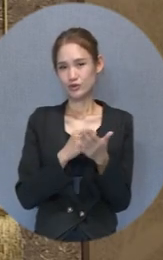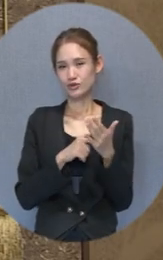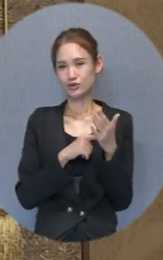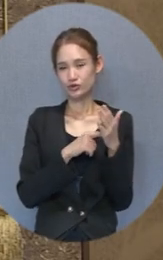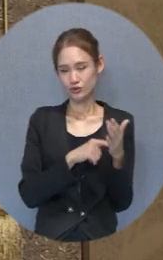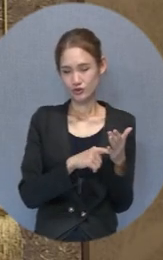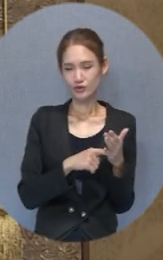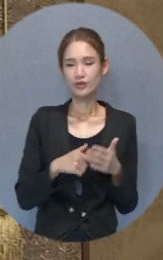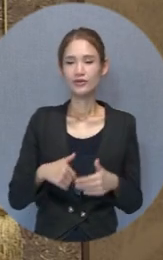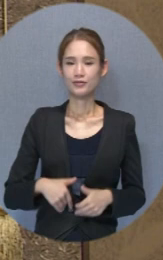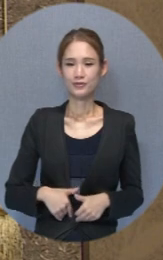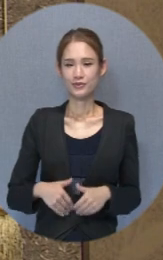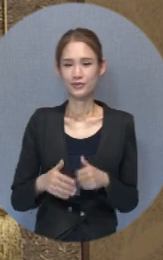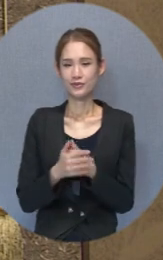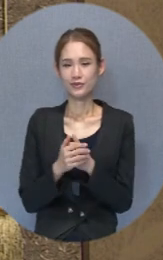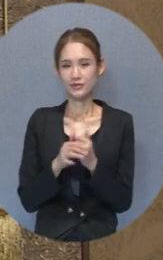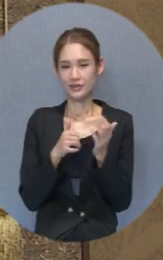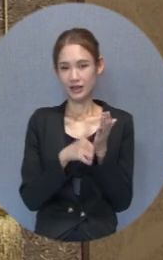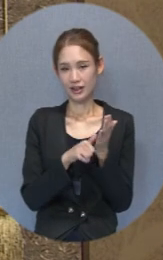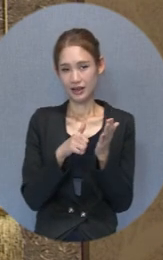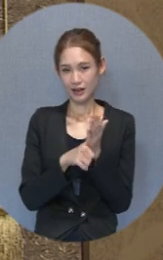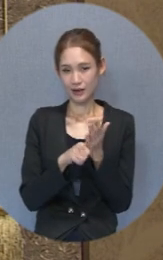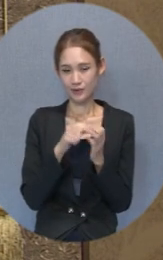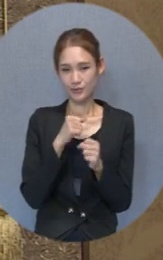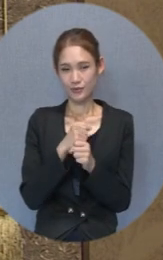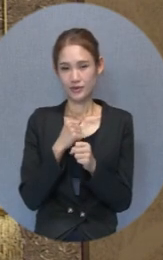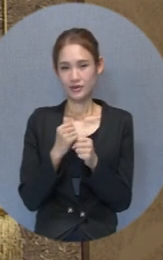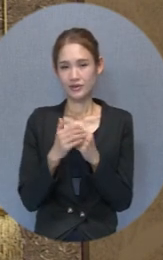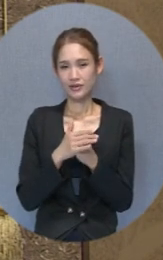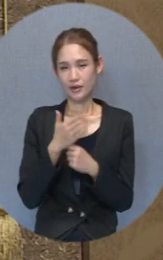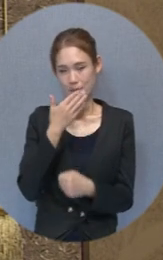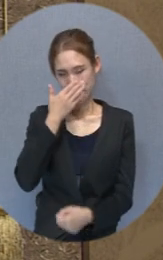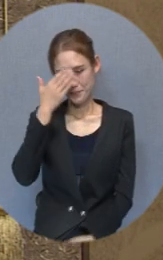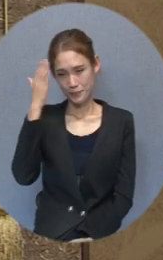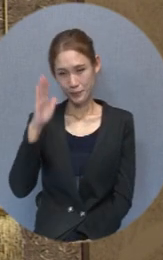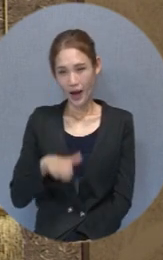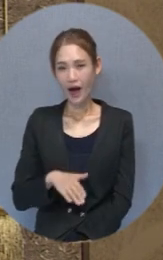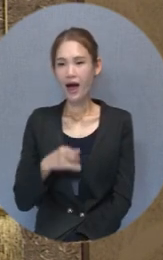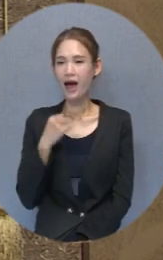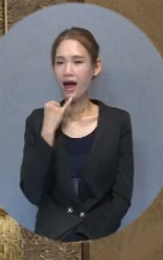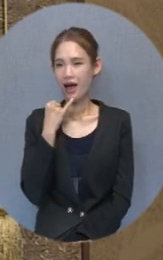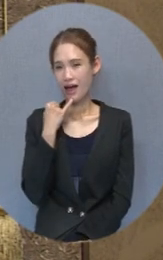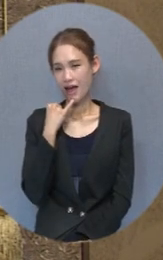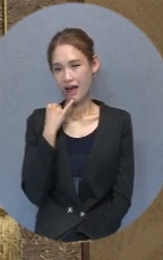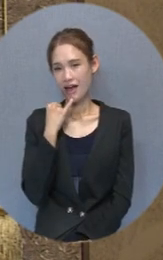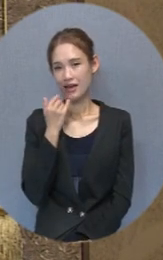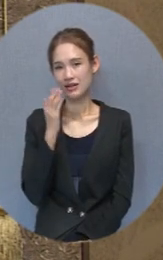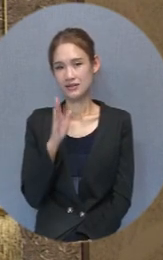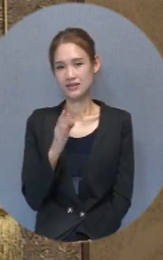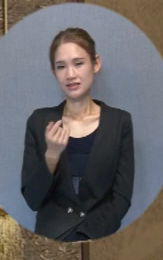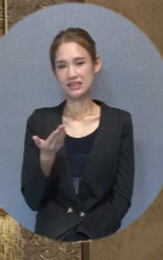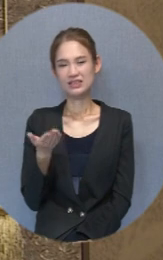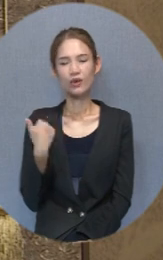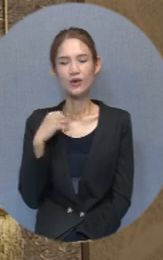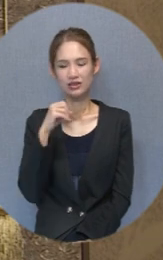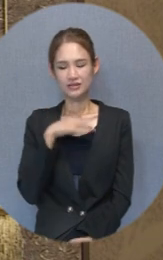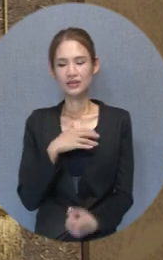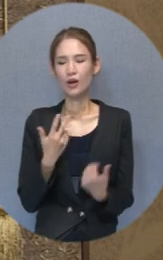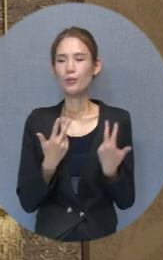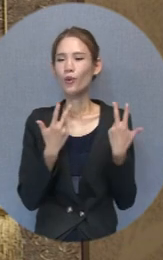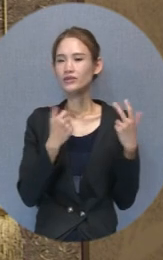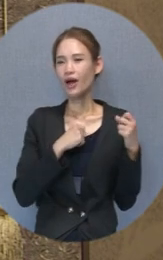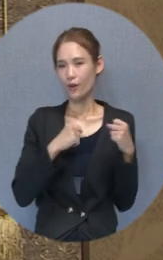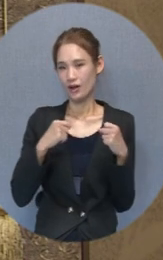돼야 되고 예, 상품으로 접근을 할 수 있으니까 그나마 다행이에요. 네. 그 전에는 그냥 봉사였거든요. 그래서